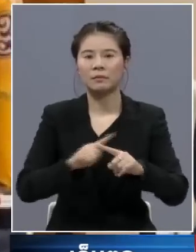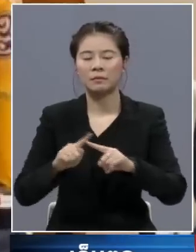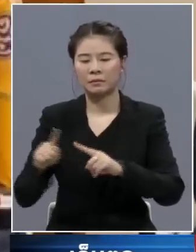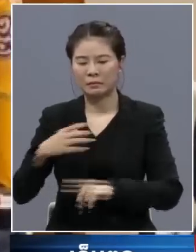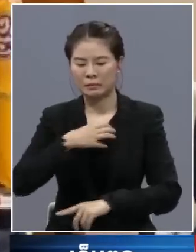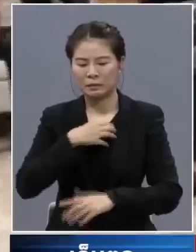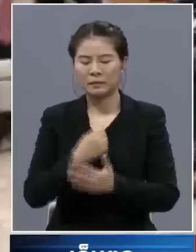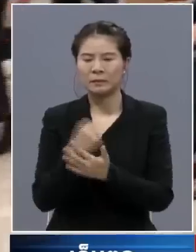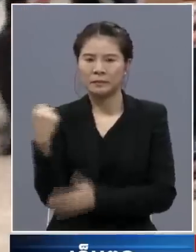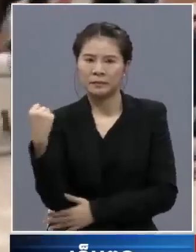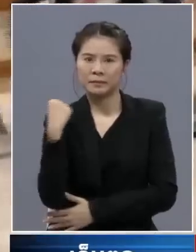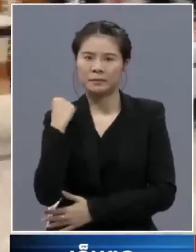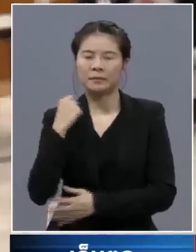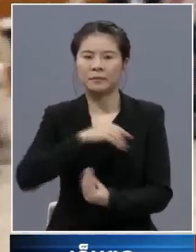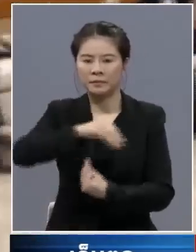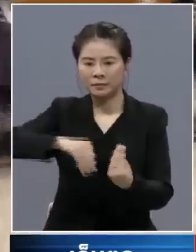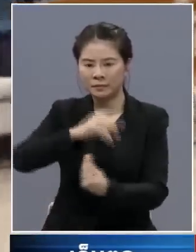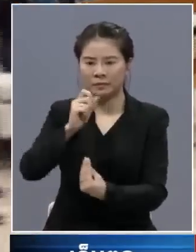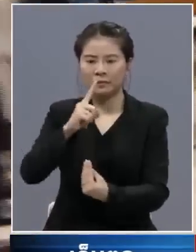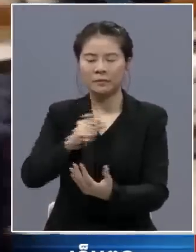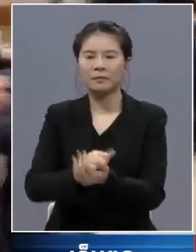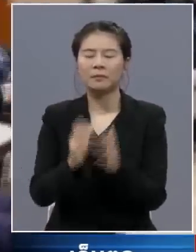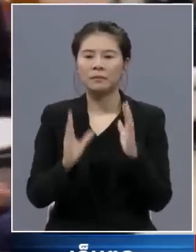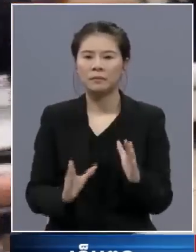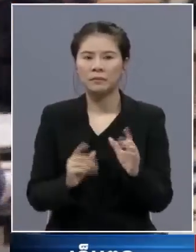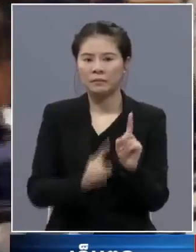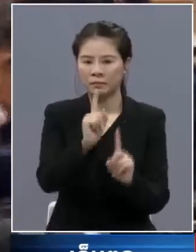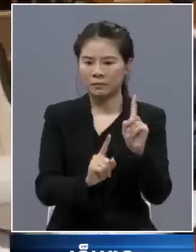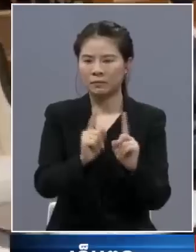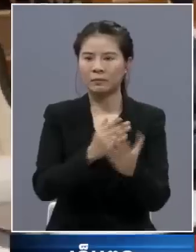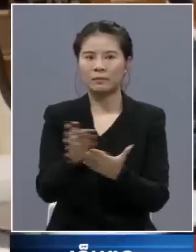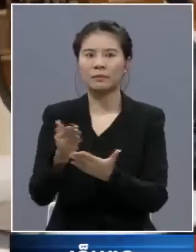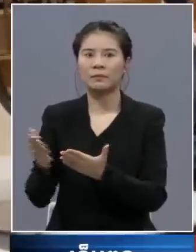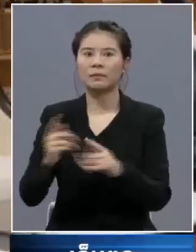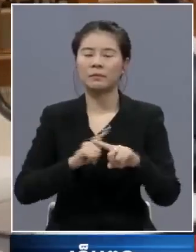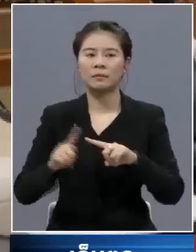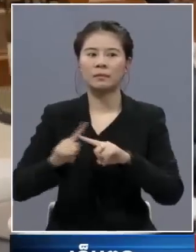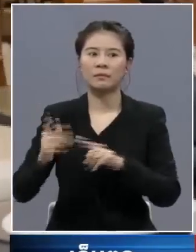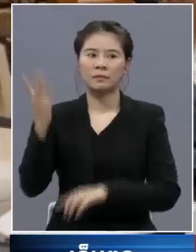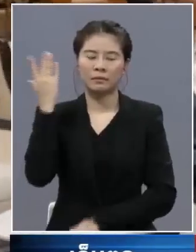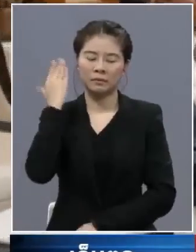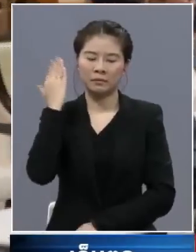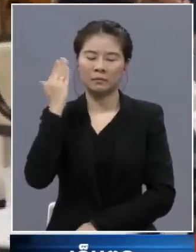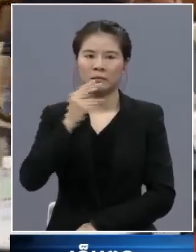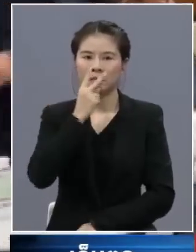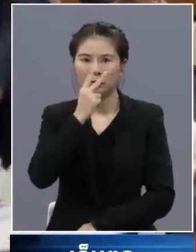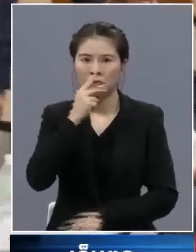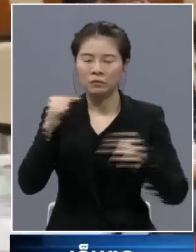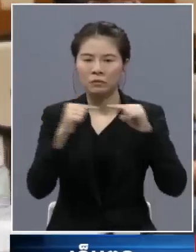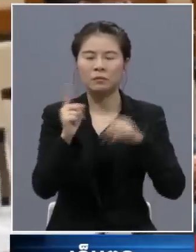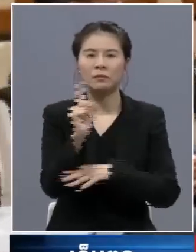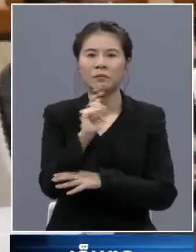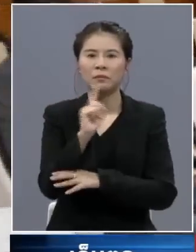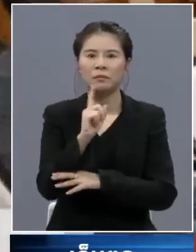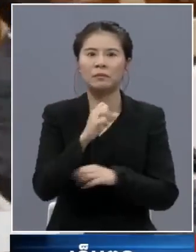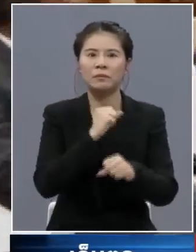มันกลับคืนมาส่วนหนึ่งก็คือต้องไปรับฟังถึงปัญหาที่เกิดขึ้นนะครับทีนี้คุณพิธาบอกว่าบรรยากาศเมื่อวานนี้เหมือนได้กลับบ้านเก่าเลยเพราะว่าตัวเขาเองเคย